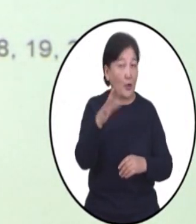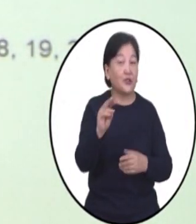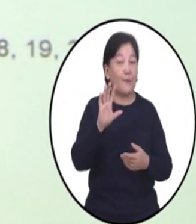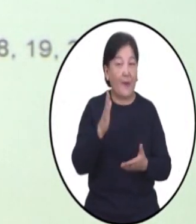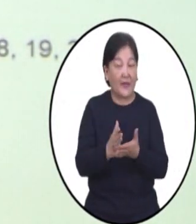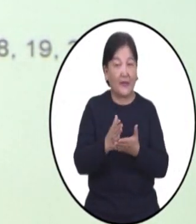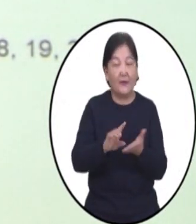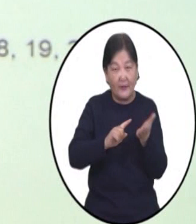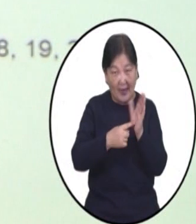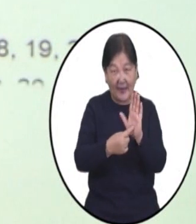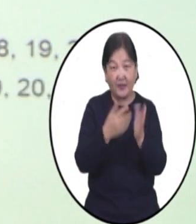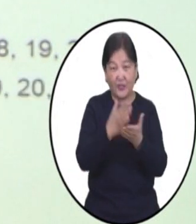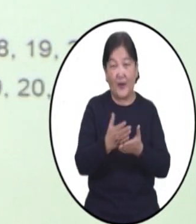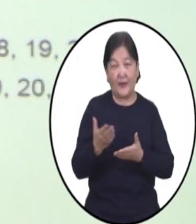байна.